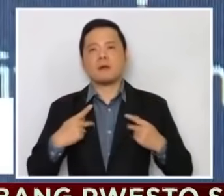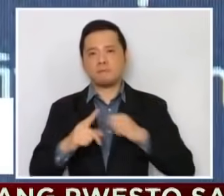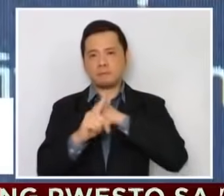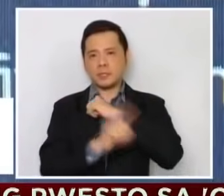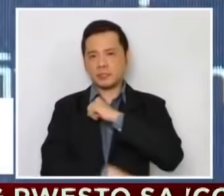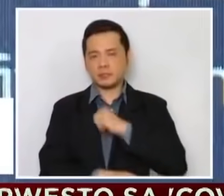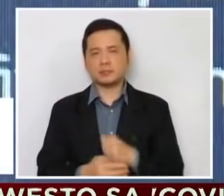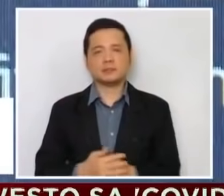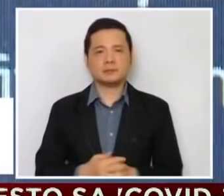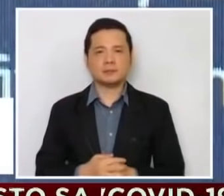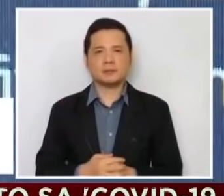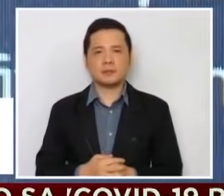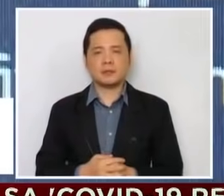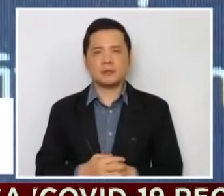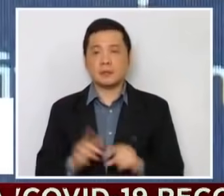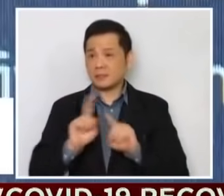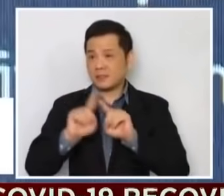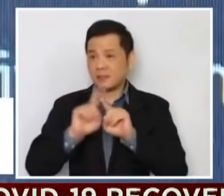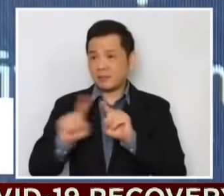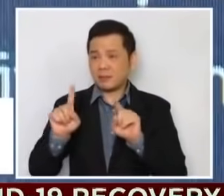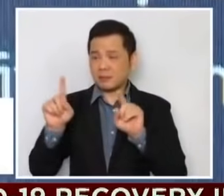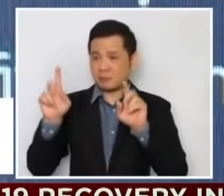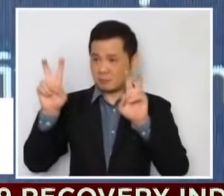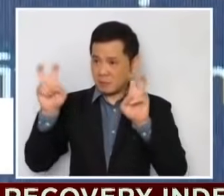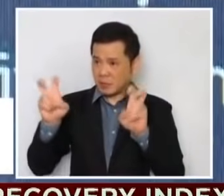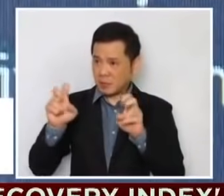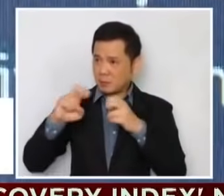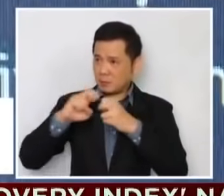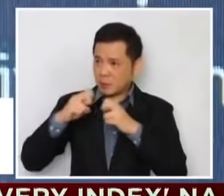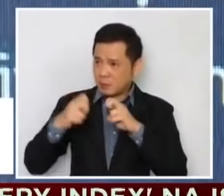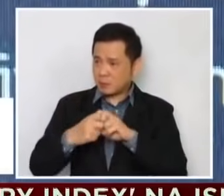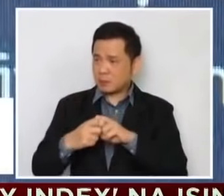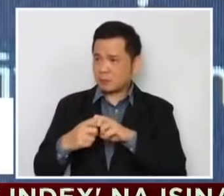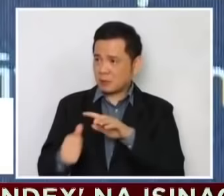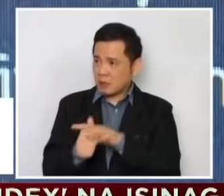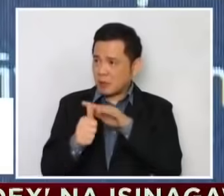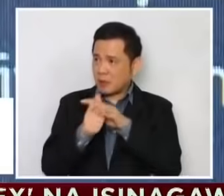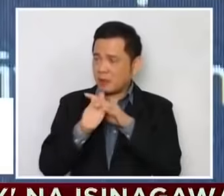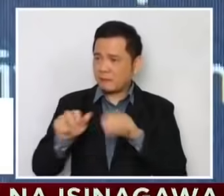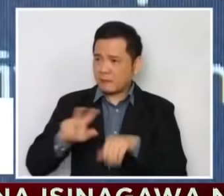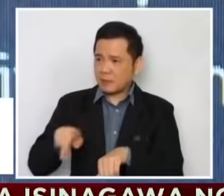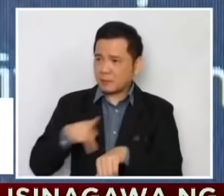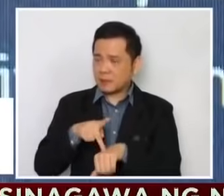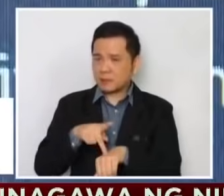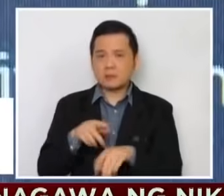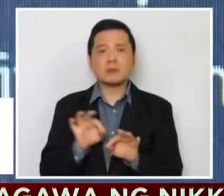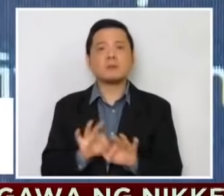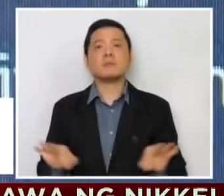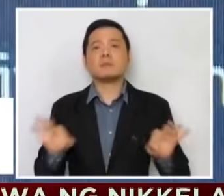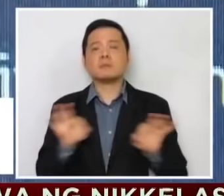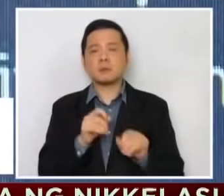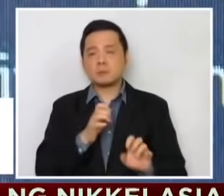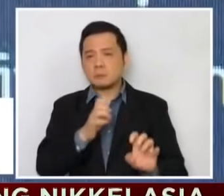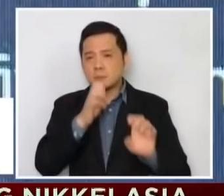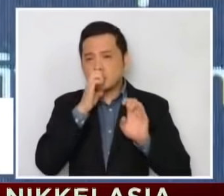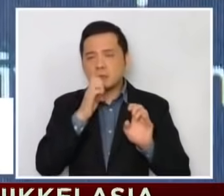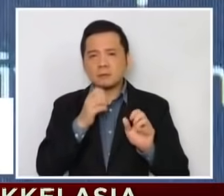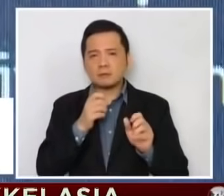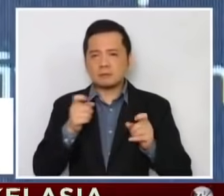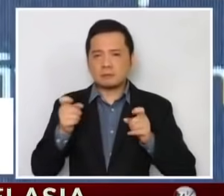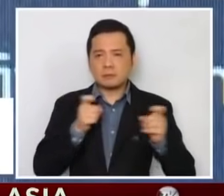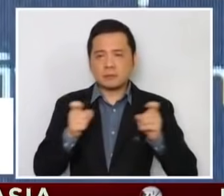ng bayan, pinupunali na yung ngipin ko. Actually, okay lang naman sa akin